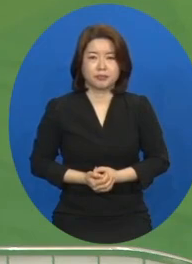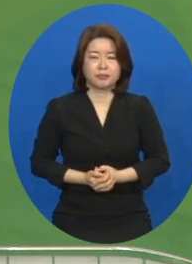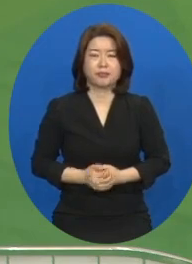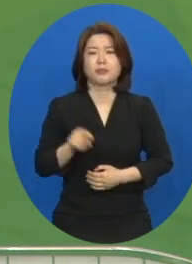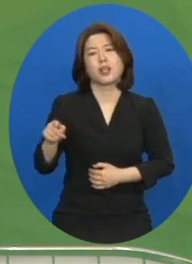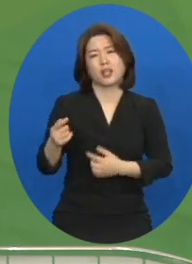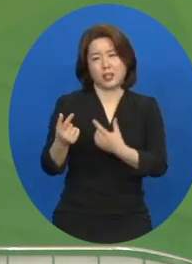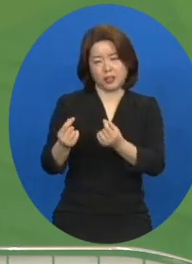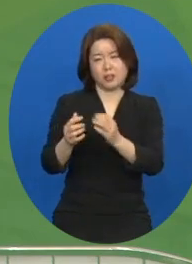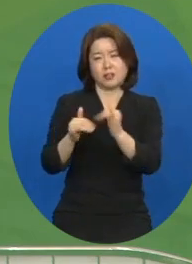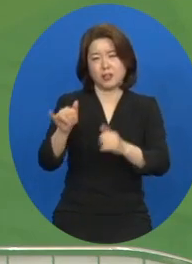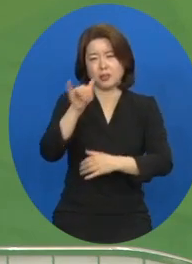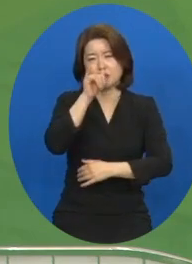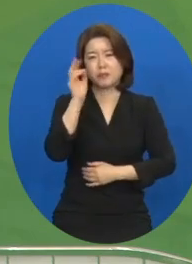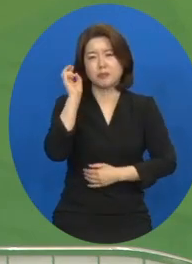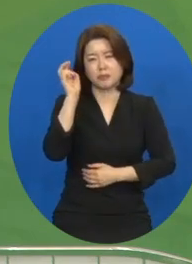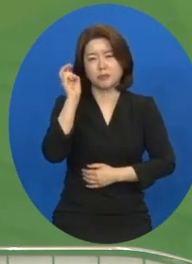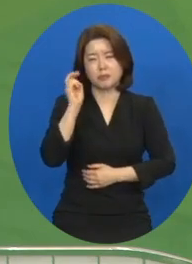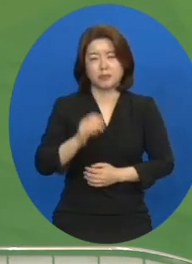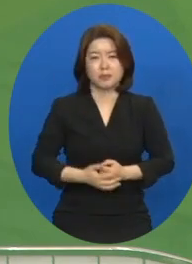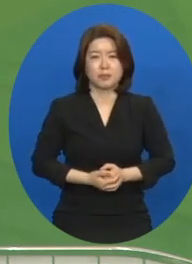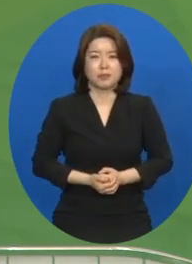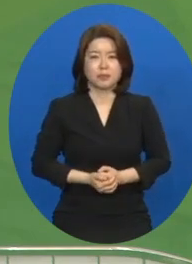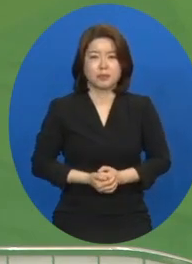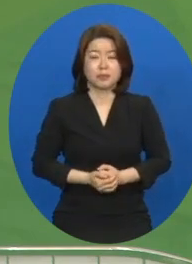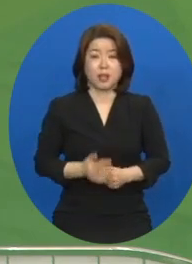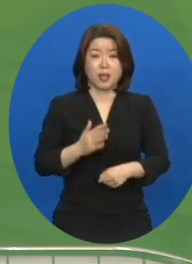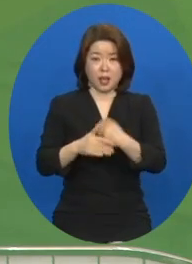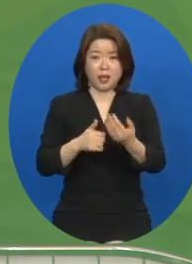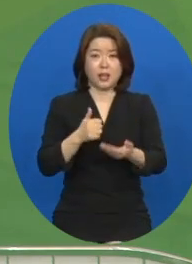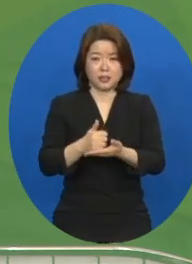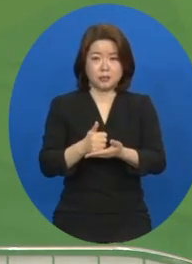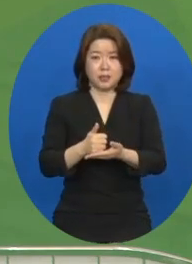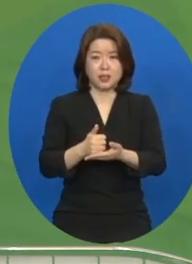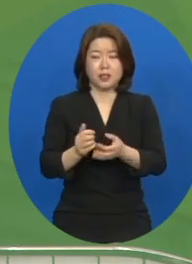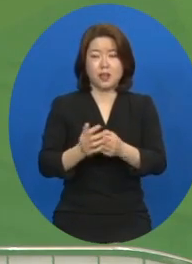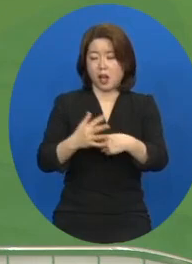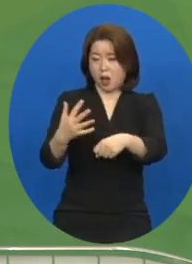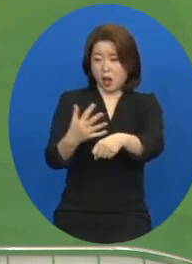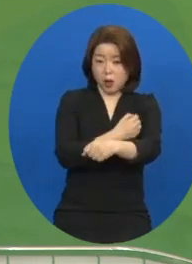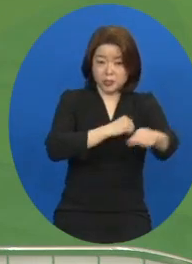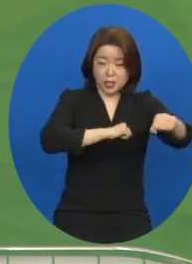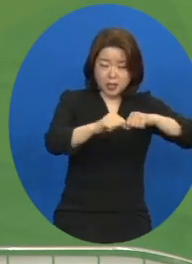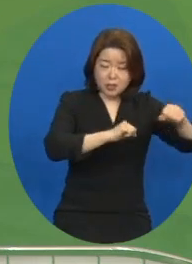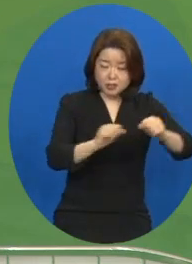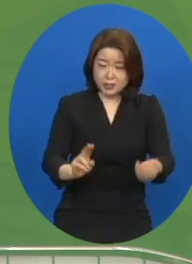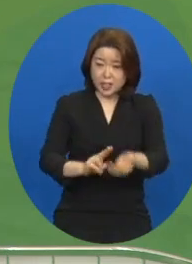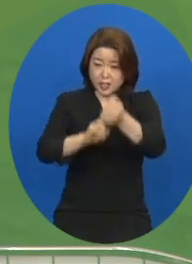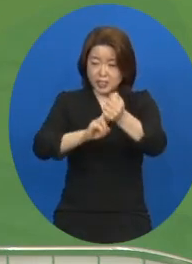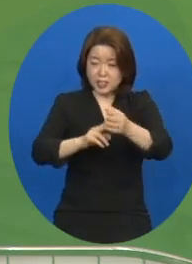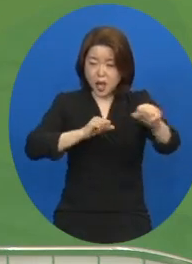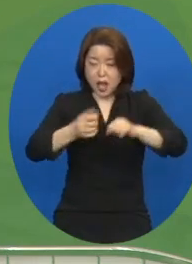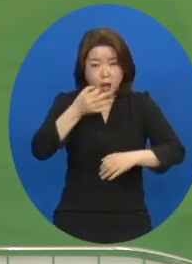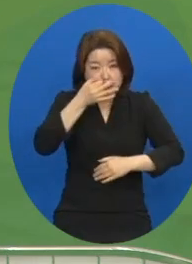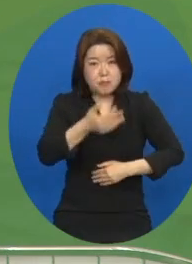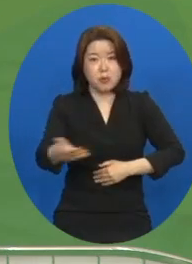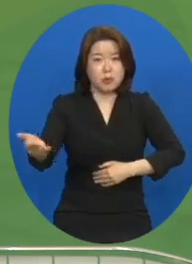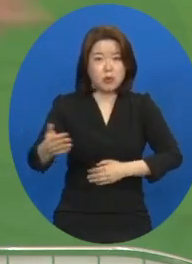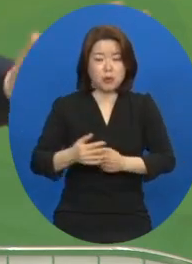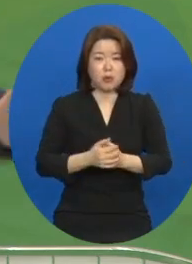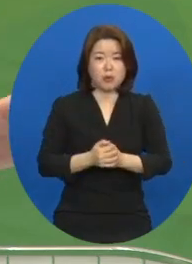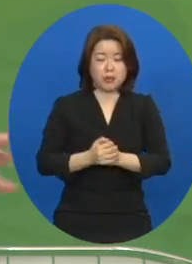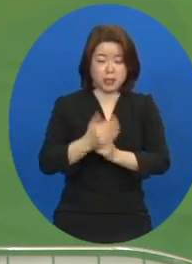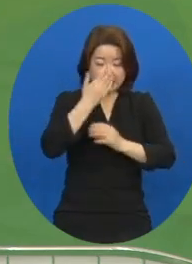이런 사람이 있을 수 있다는 거예요. 하나님이 그렇게 엄청난 역사와 기적을 행하시고 이스라엘